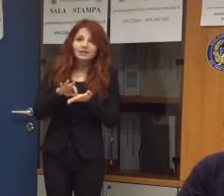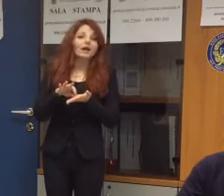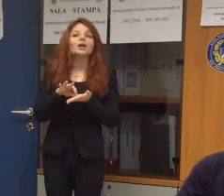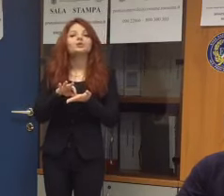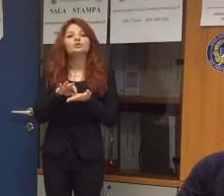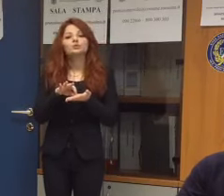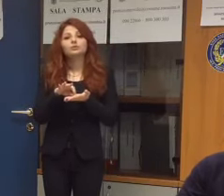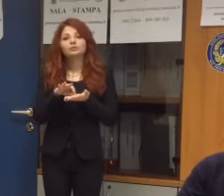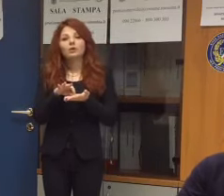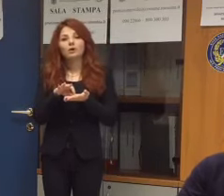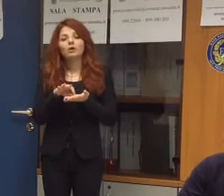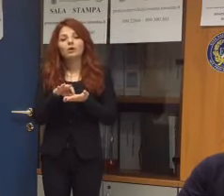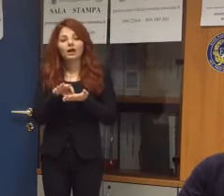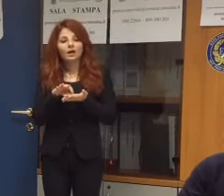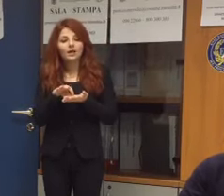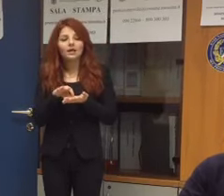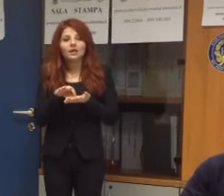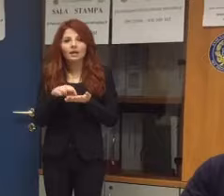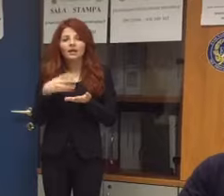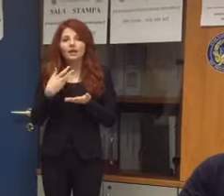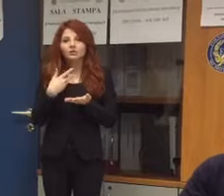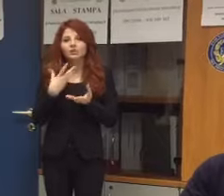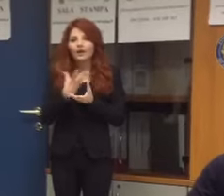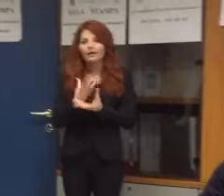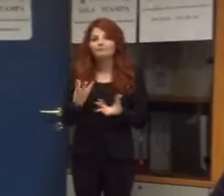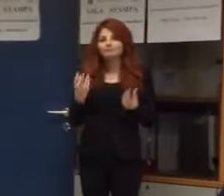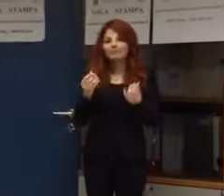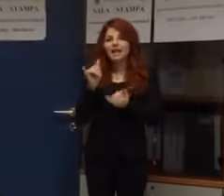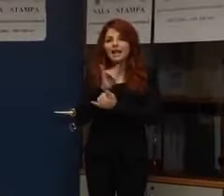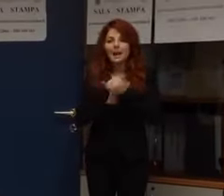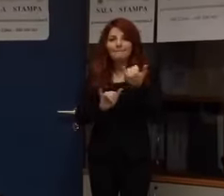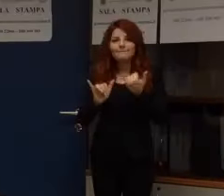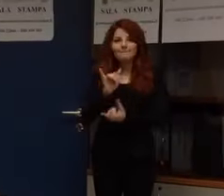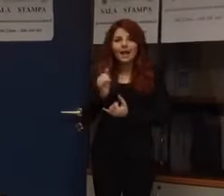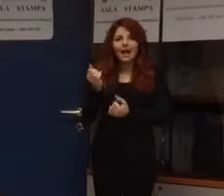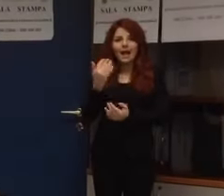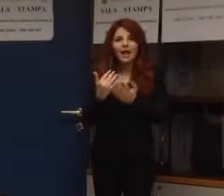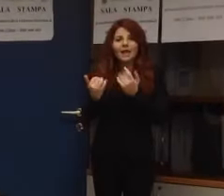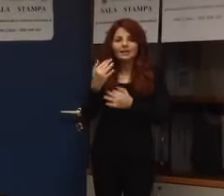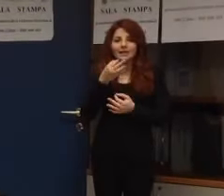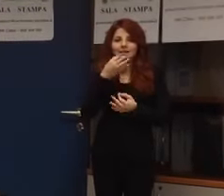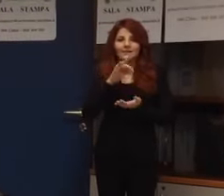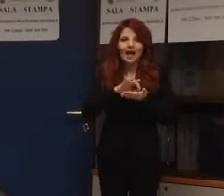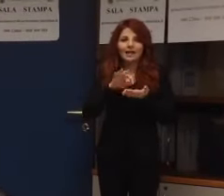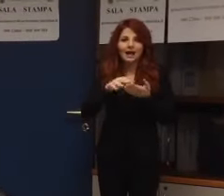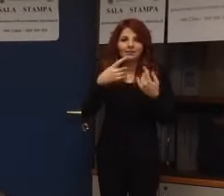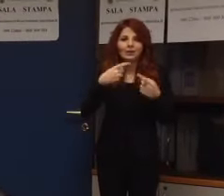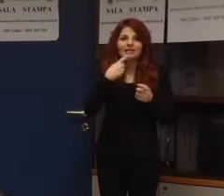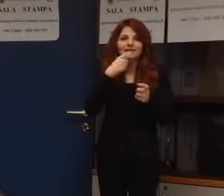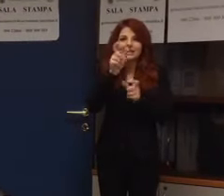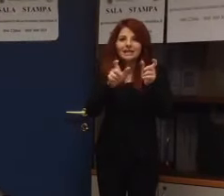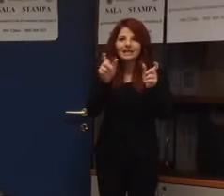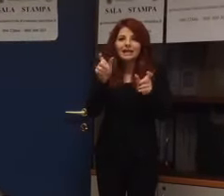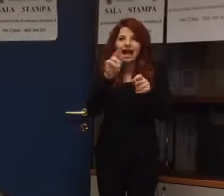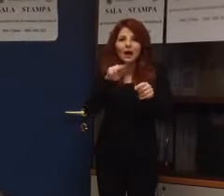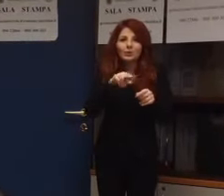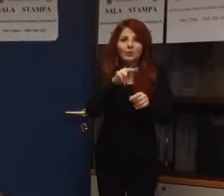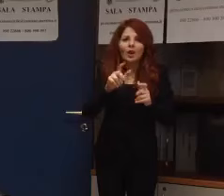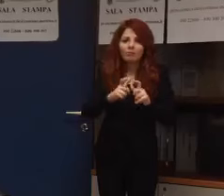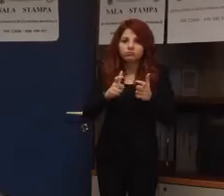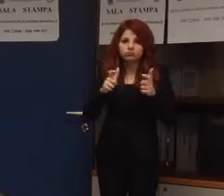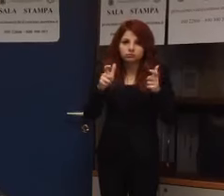in aumento, perché ci sono pervenute anche delle mail e noi stiamo procedendo a lavorarle, a smistarle, quindi non vi preoccupate, anche se